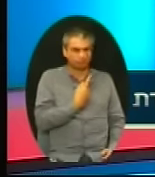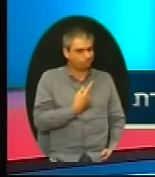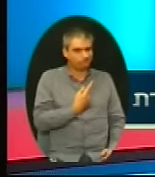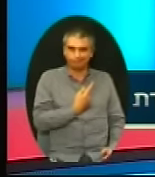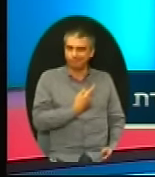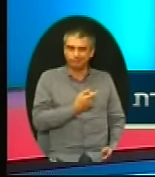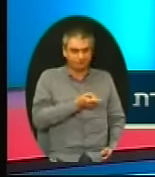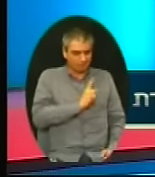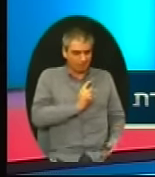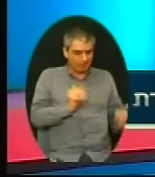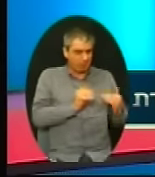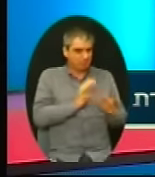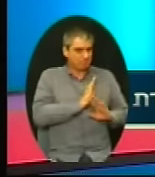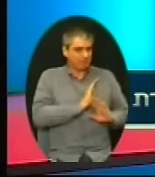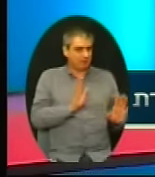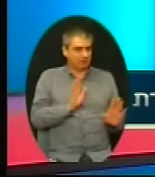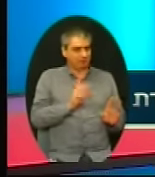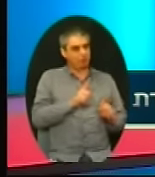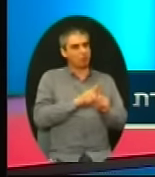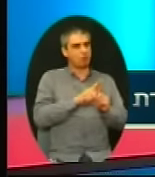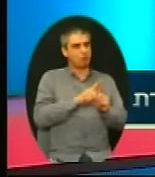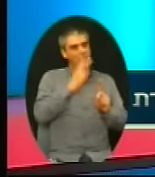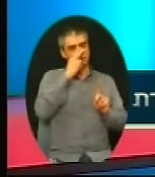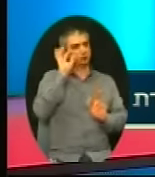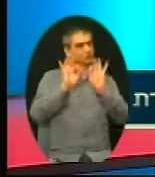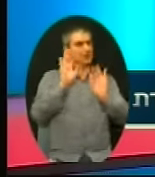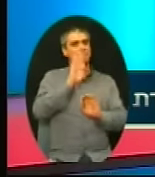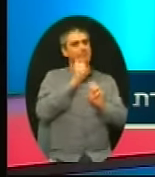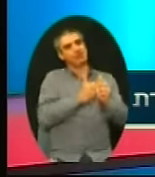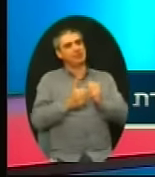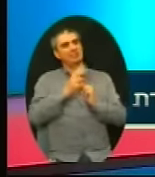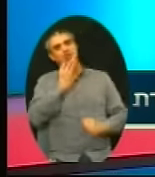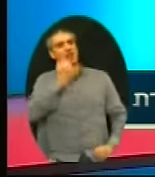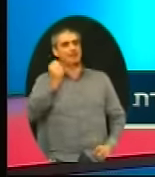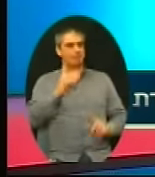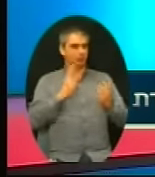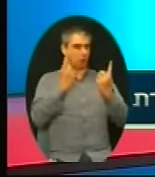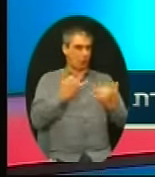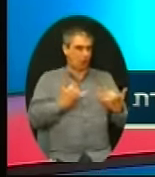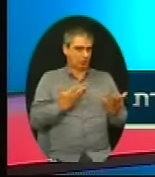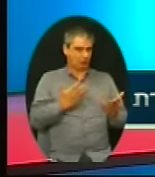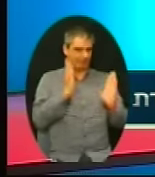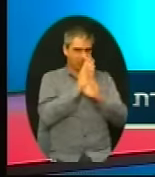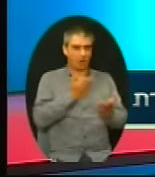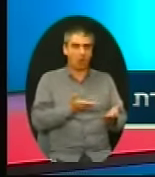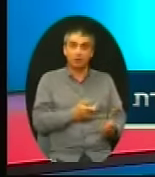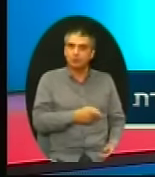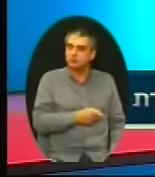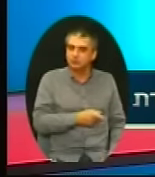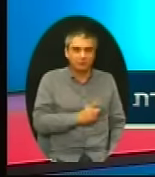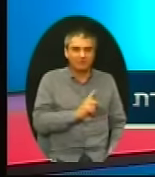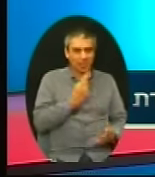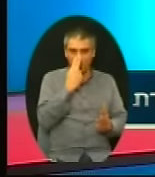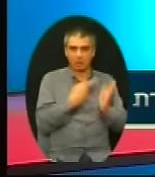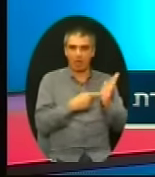לא נכון לעקוף ולתקוף את נתניהו מימין על כל מה שקורה בימים האלה, וזה גם לא